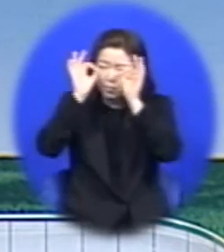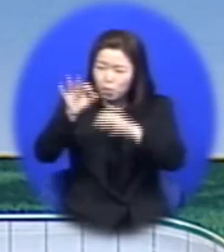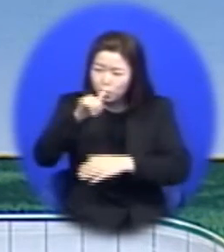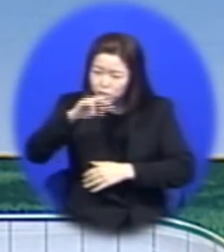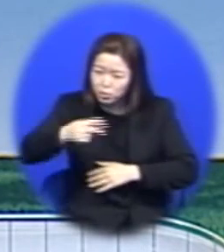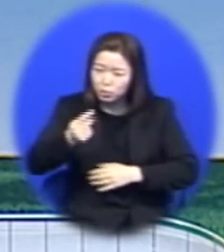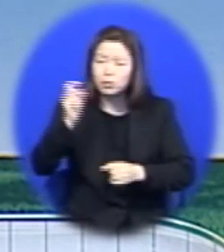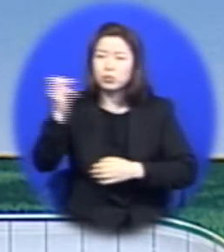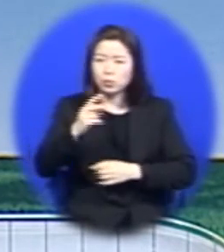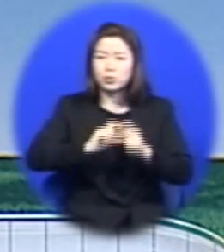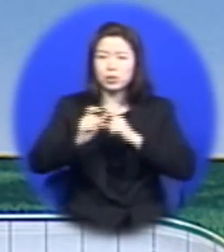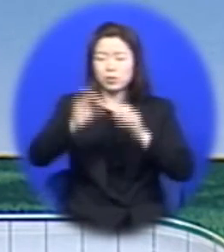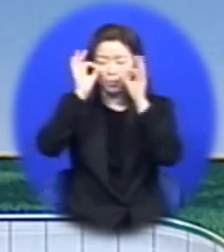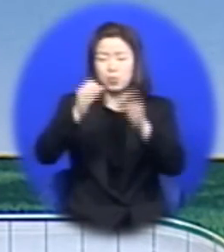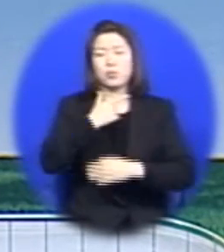싶은 거예요.